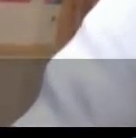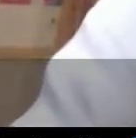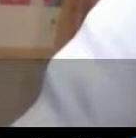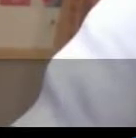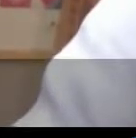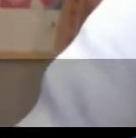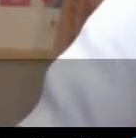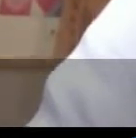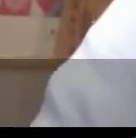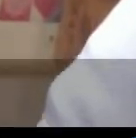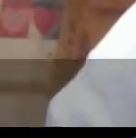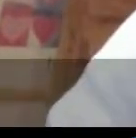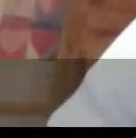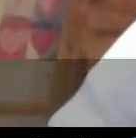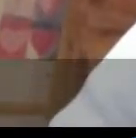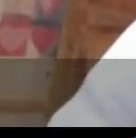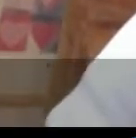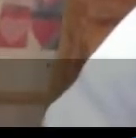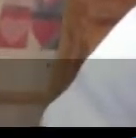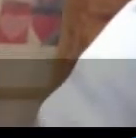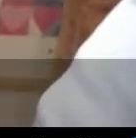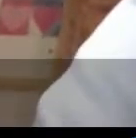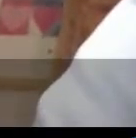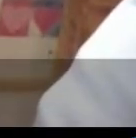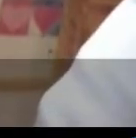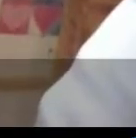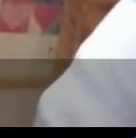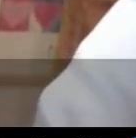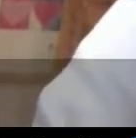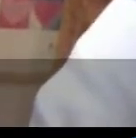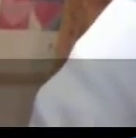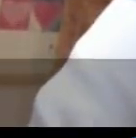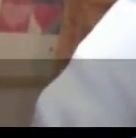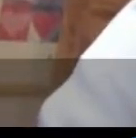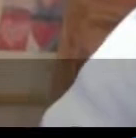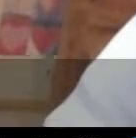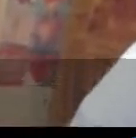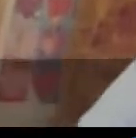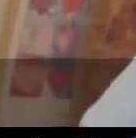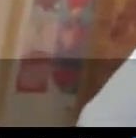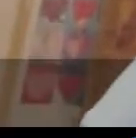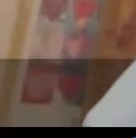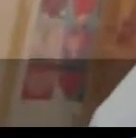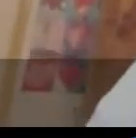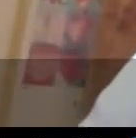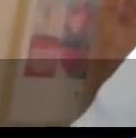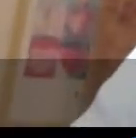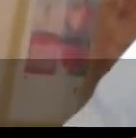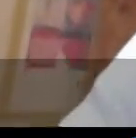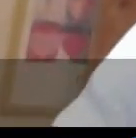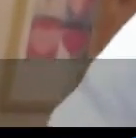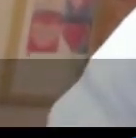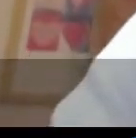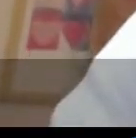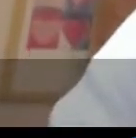אתגרי התחבורה החכמה בערים. ואנחנו בעצם הולכים לעשות מהלך, אני חושבת, חשוב